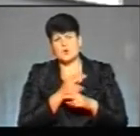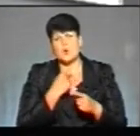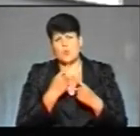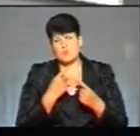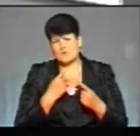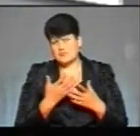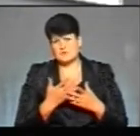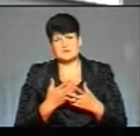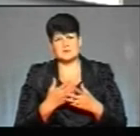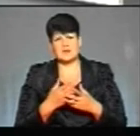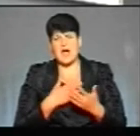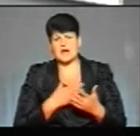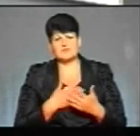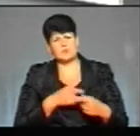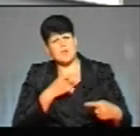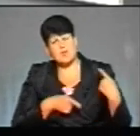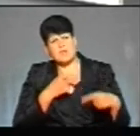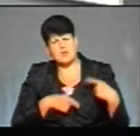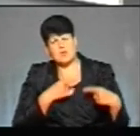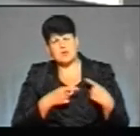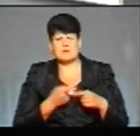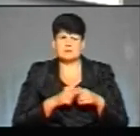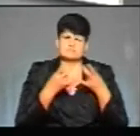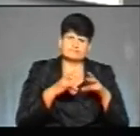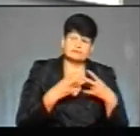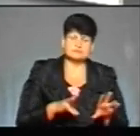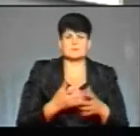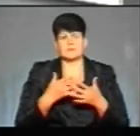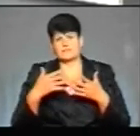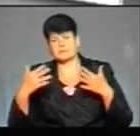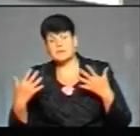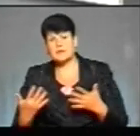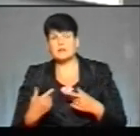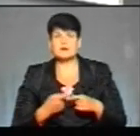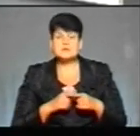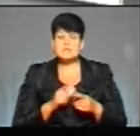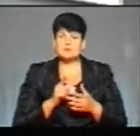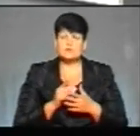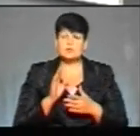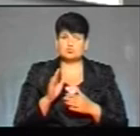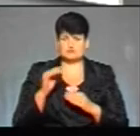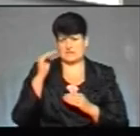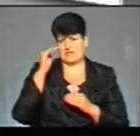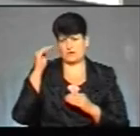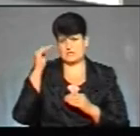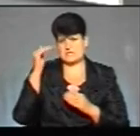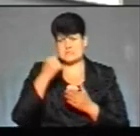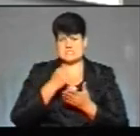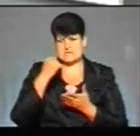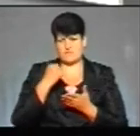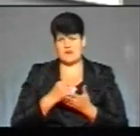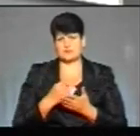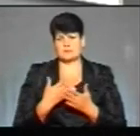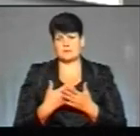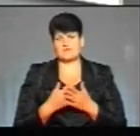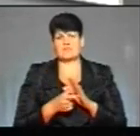це відповідно критикувати, скажуть, що це все не потрібно і так далі. І так далі. Мені здається, що це все має прийти наверху і десь затвердженням, напевно, або